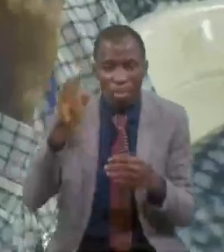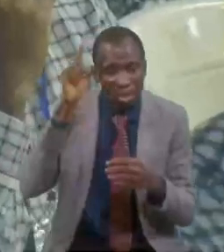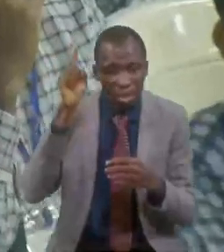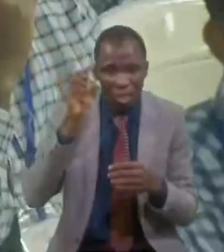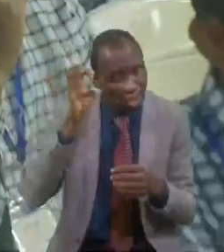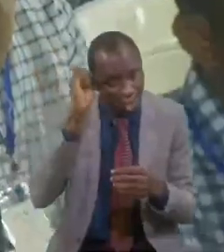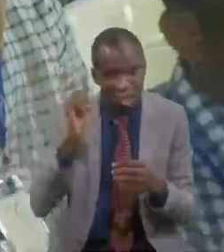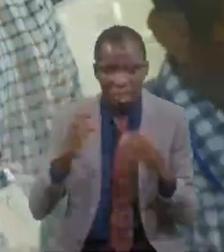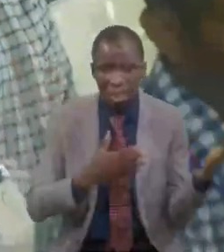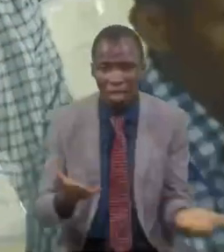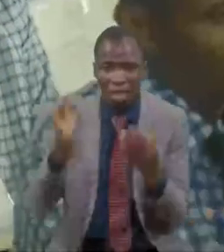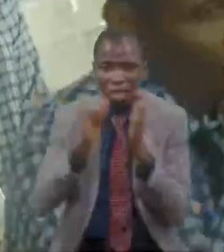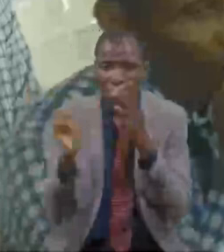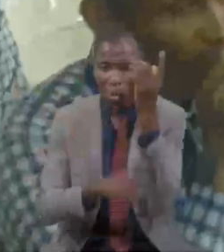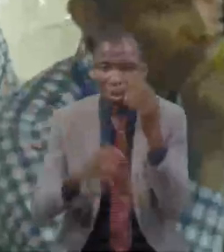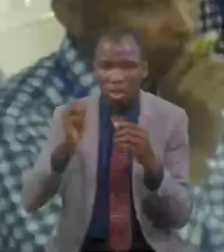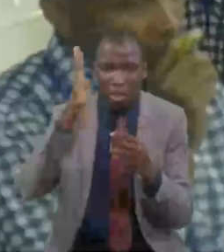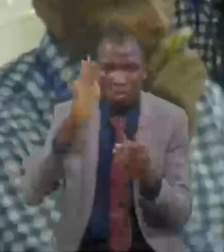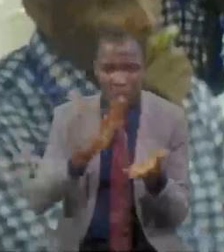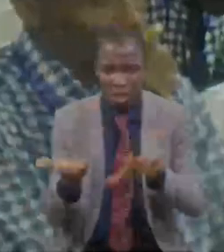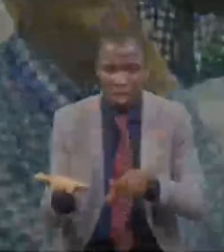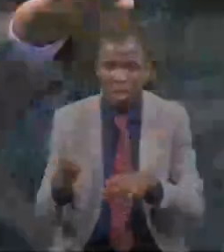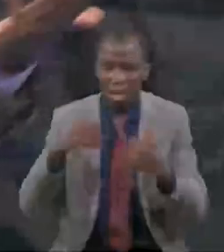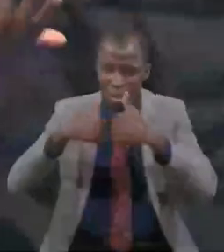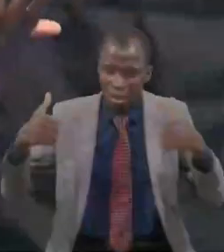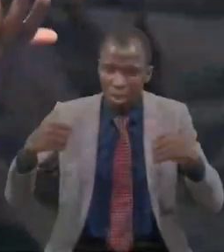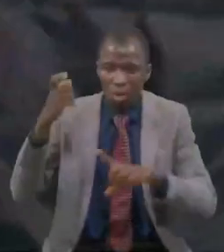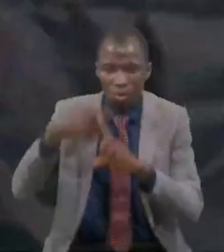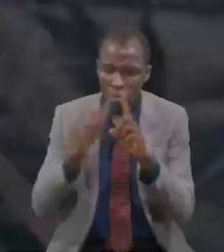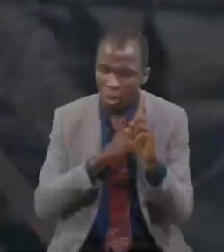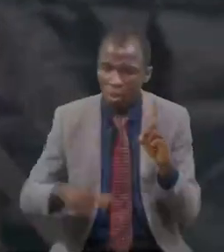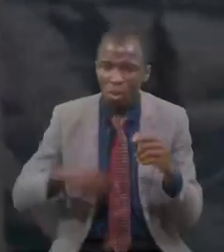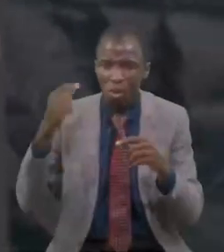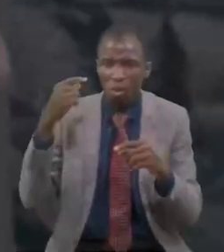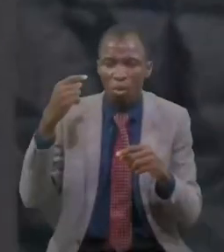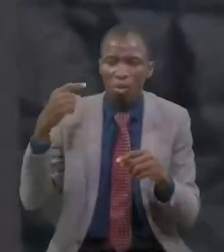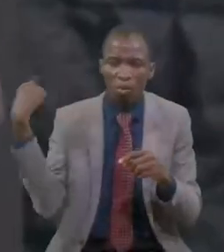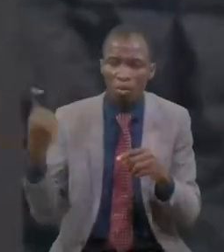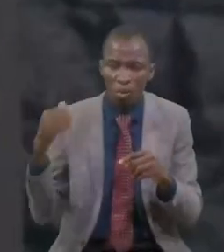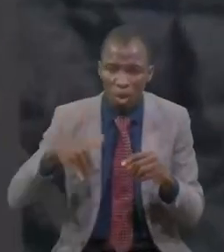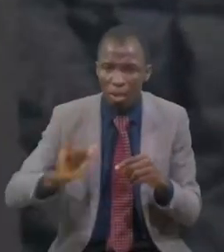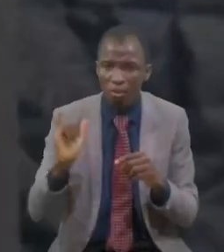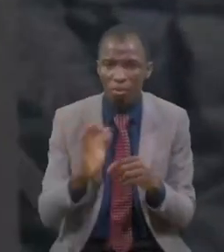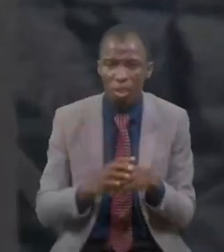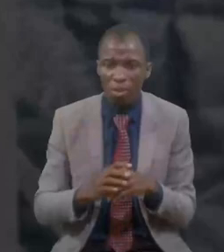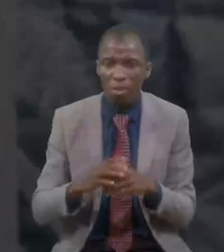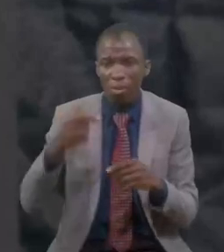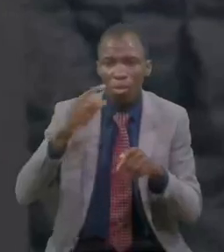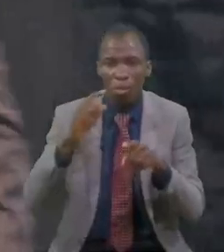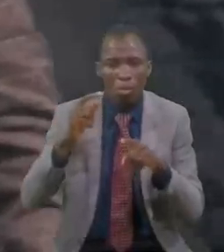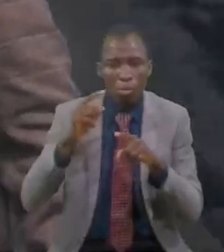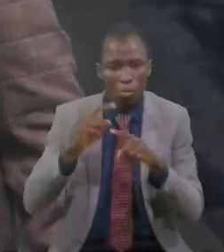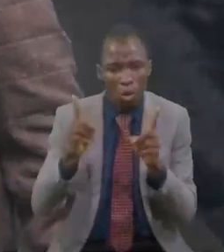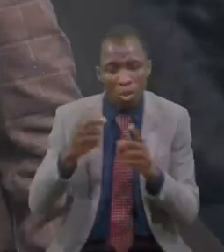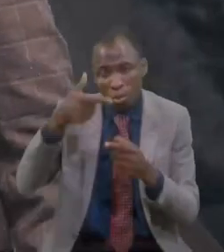mourir pour toujours tu seras séparé d'avec Dieu pour toute l'éternité mais à cause de